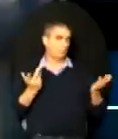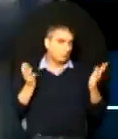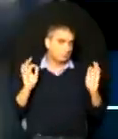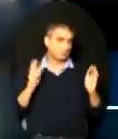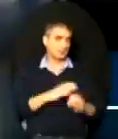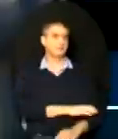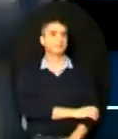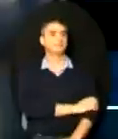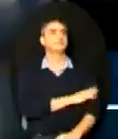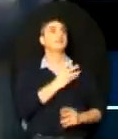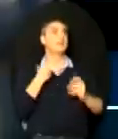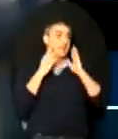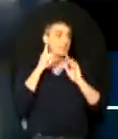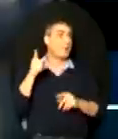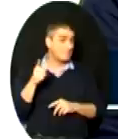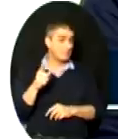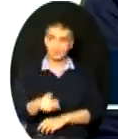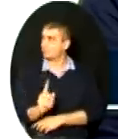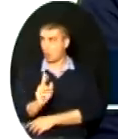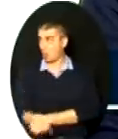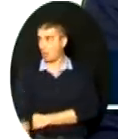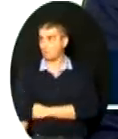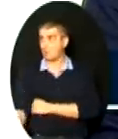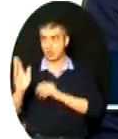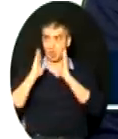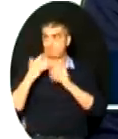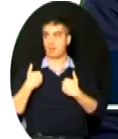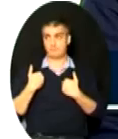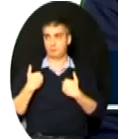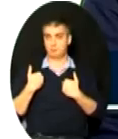בסדר. הייתי מאמין למיקי זוהר אם... אתה לא חייב להאמין, אגב.